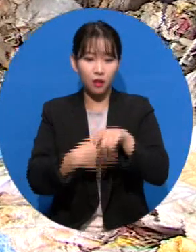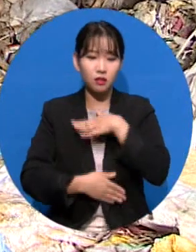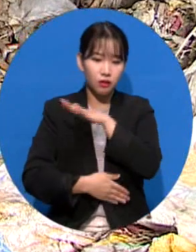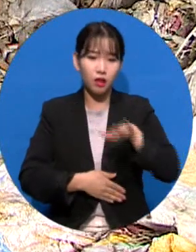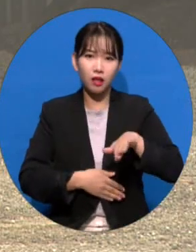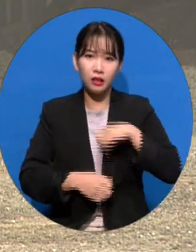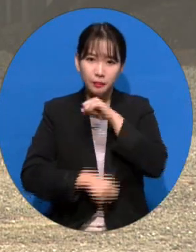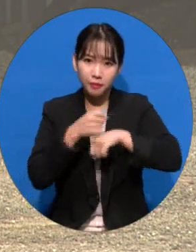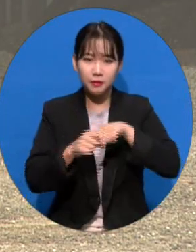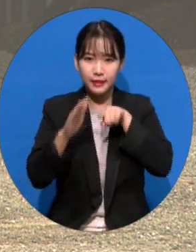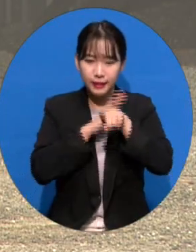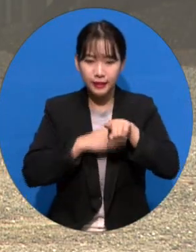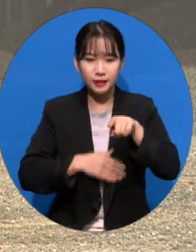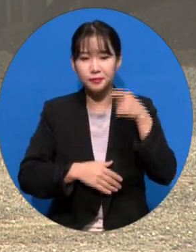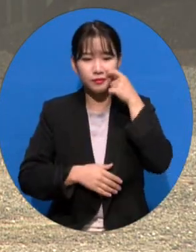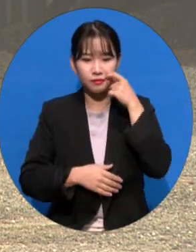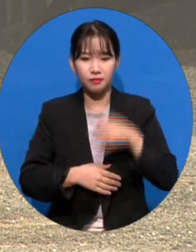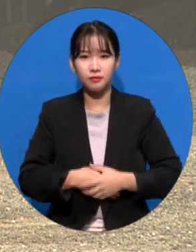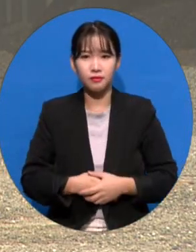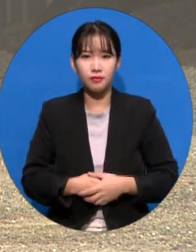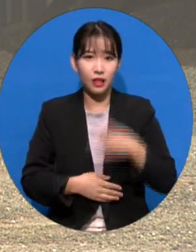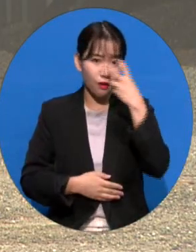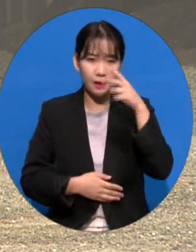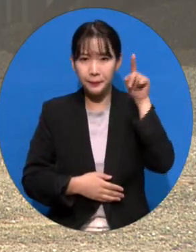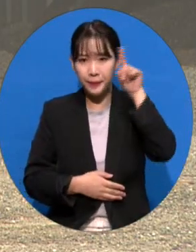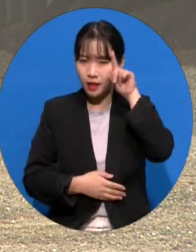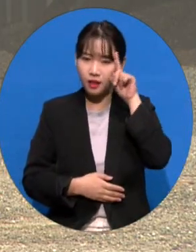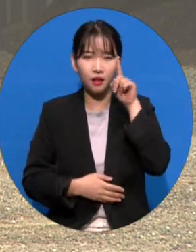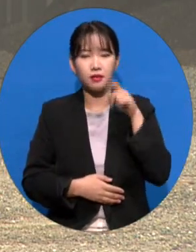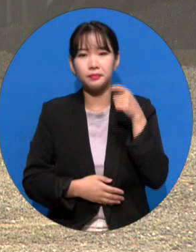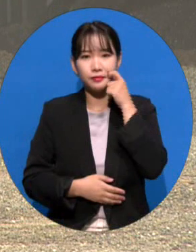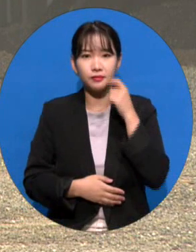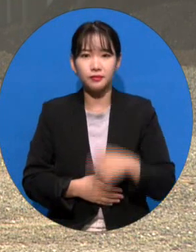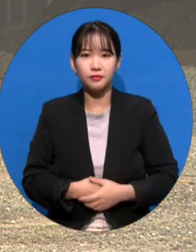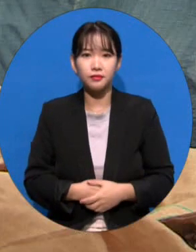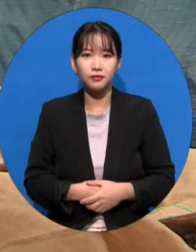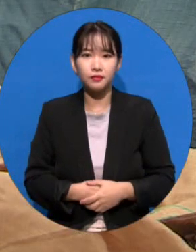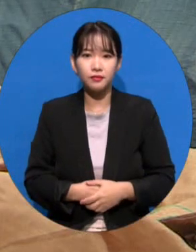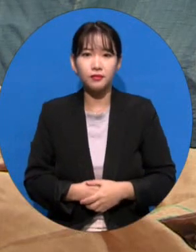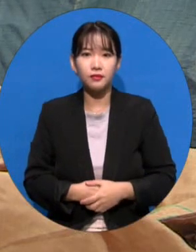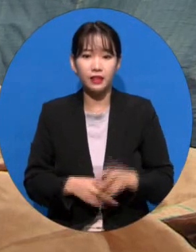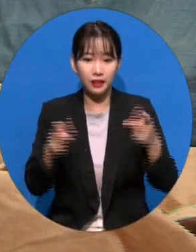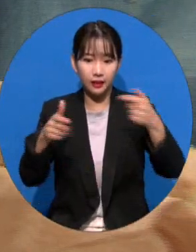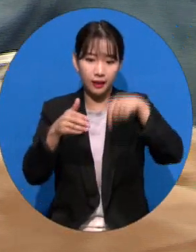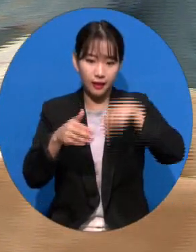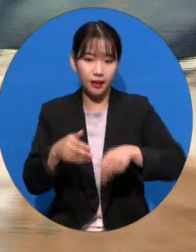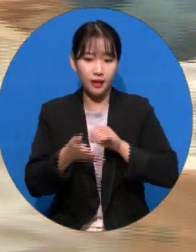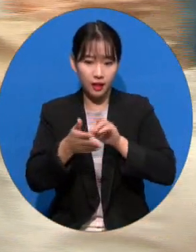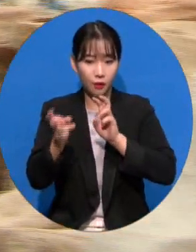하면 저희가 막 임의대로 들어갈 수도 없고 뭐 관리를 완벽하게 할 수는 없거든요. 산단 내